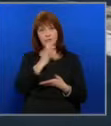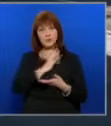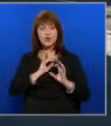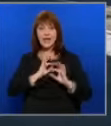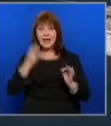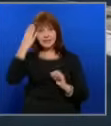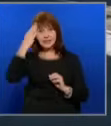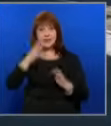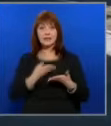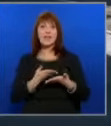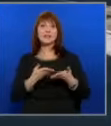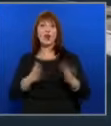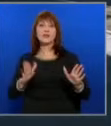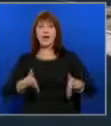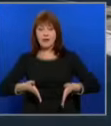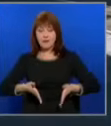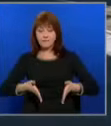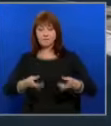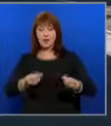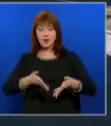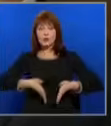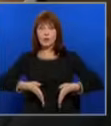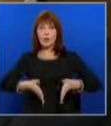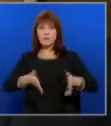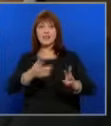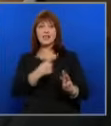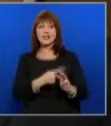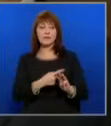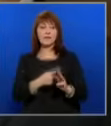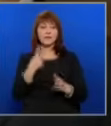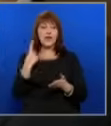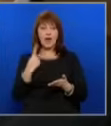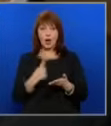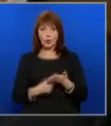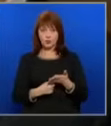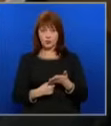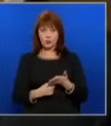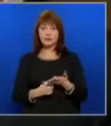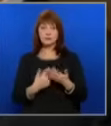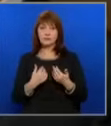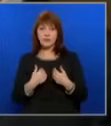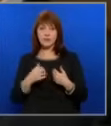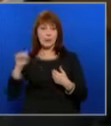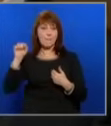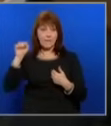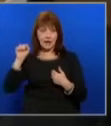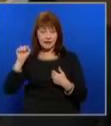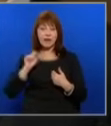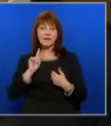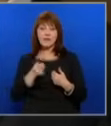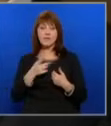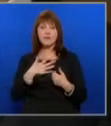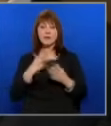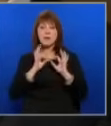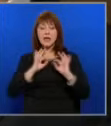ясна дата за отваряне на сухопътния Шенген. Категорично и двамата сме, и нашите партии, че трябва да